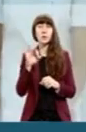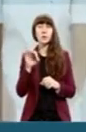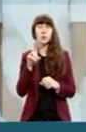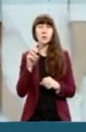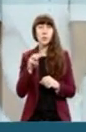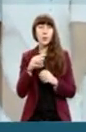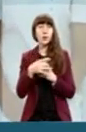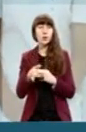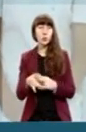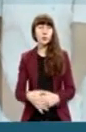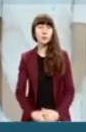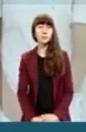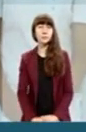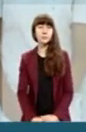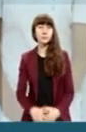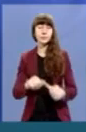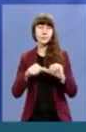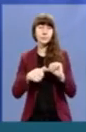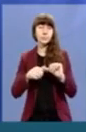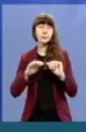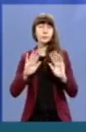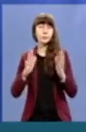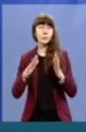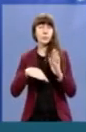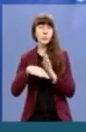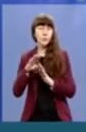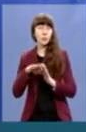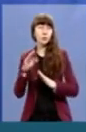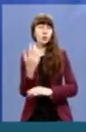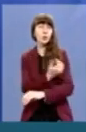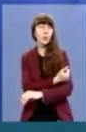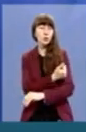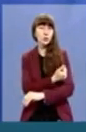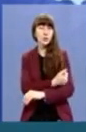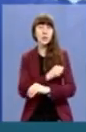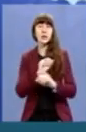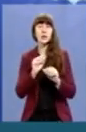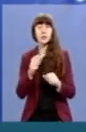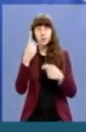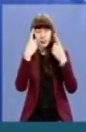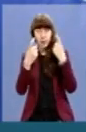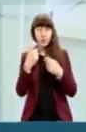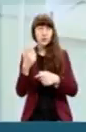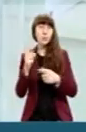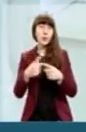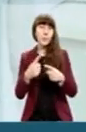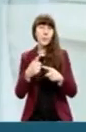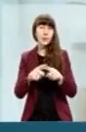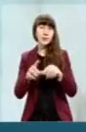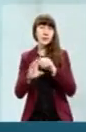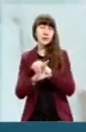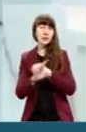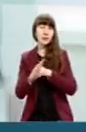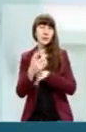районах. Стабилизировать ситуацию поможет только всеобщая иммунизация населения. По последним данным, вакцинацию первым компонентом прошли чуть